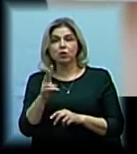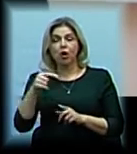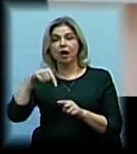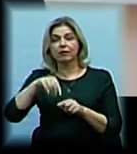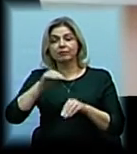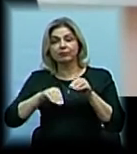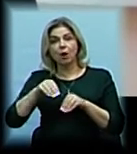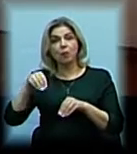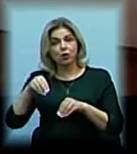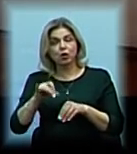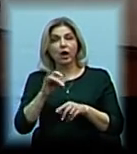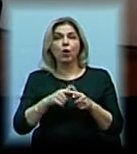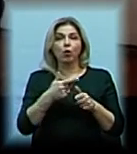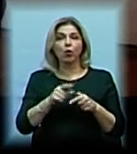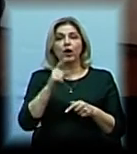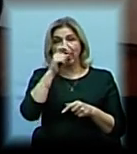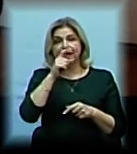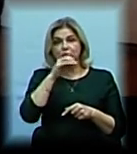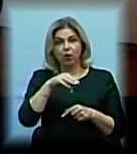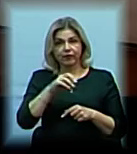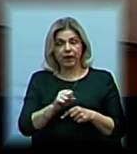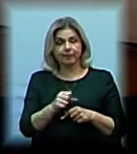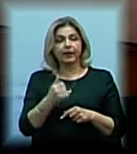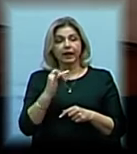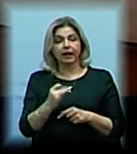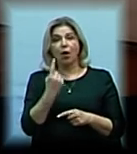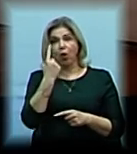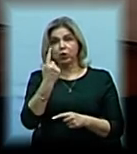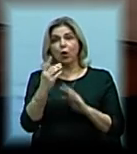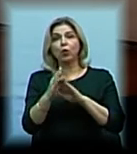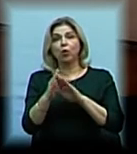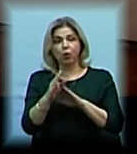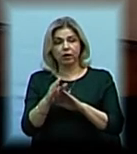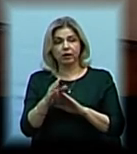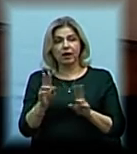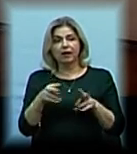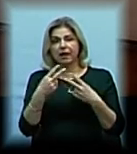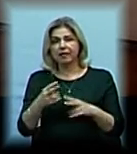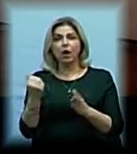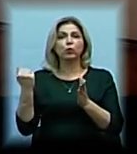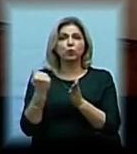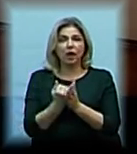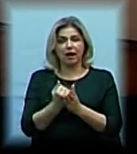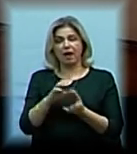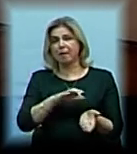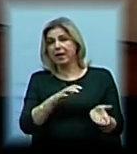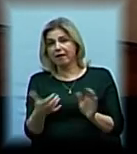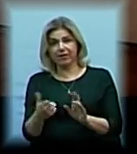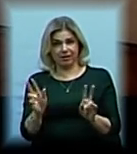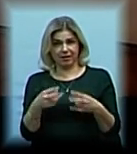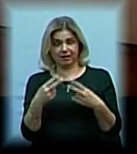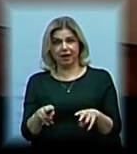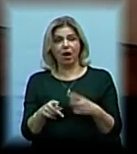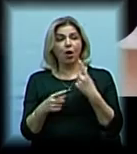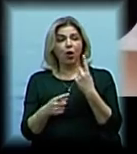углекислотою. Запам'ятайте, огнетушителі зараз проводяться рукою, реально одною рукою. Його треба переворачувати, ударяти, стукати. З одного боку